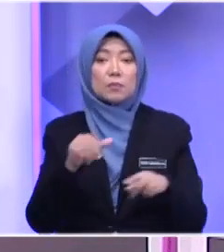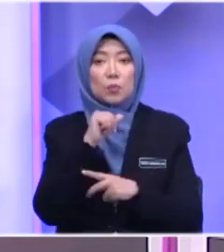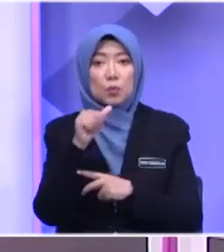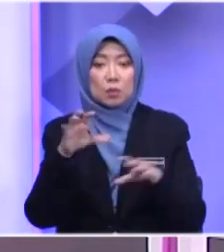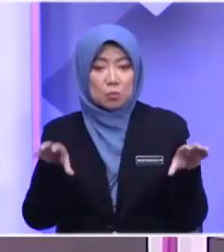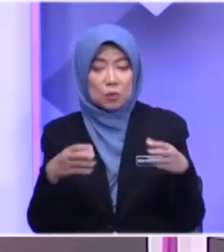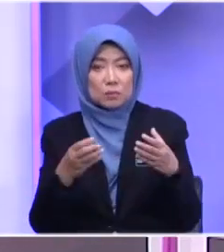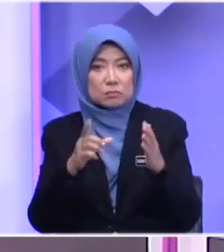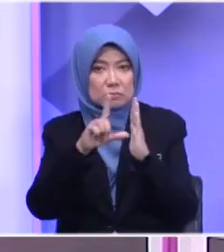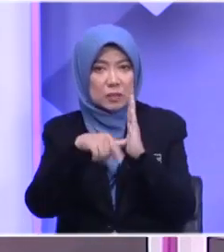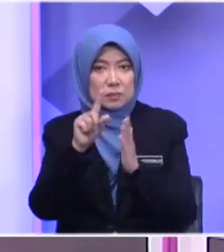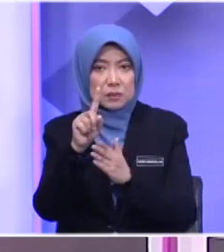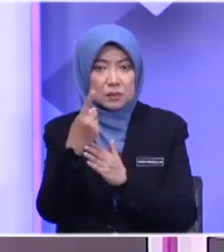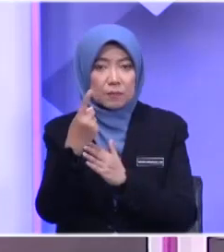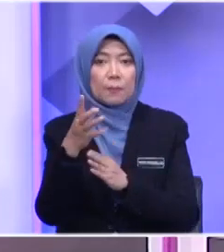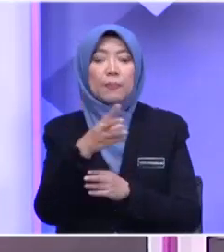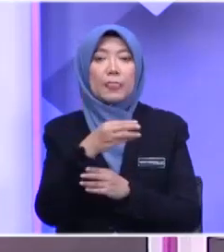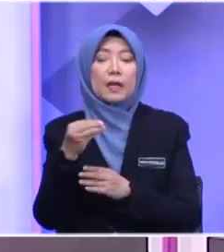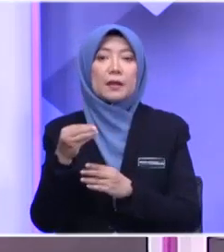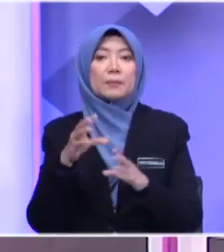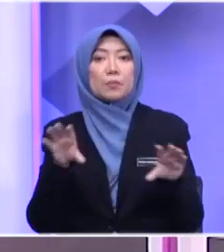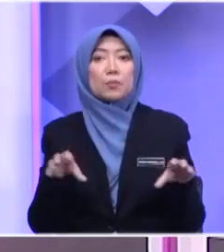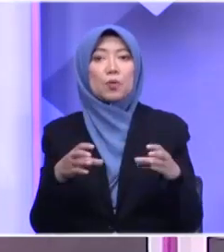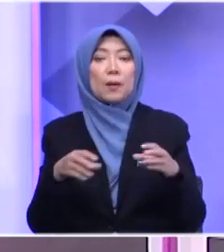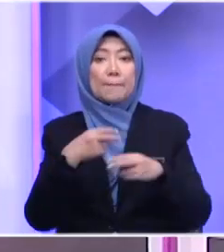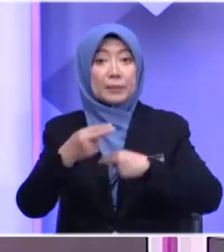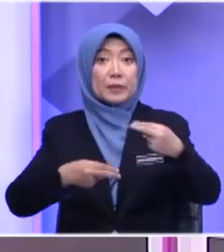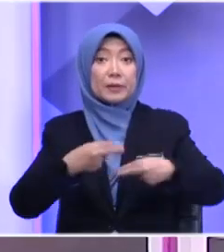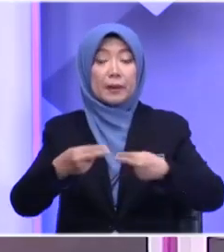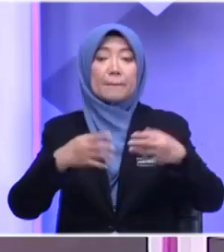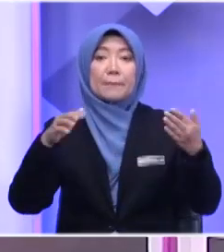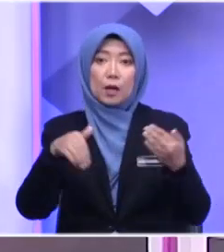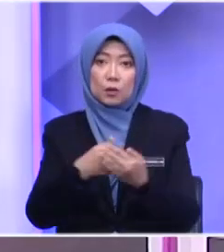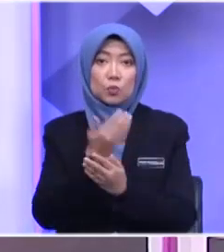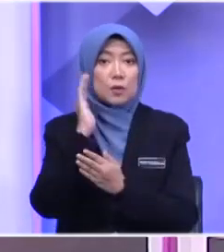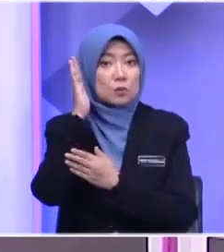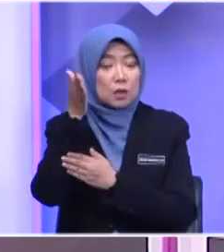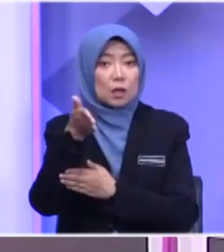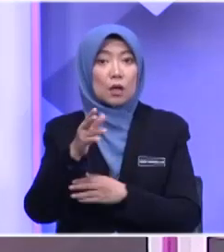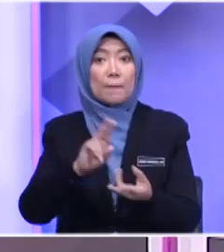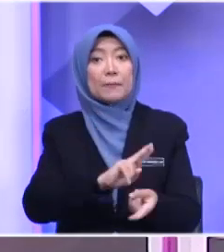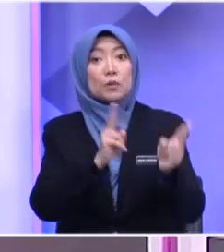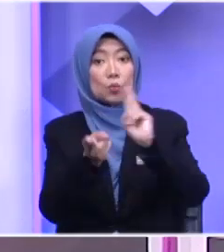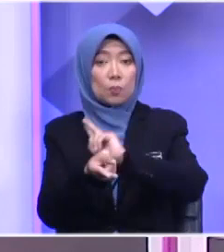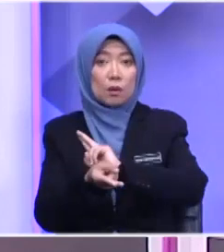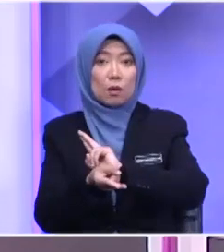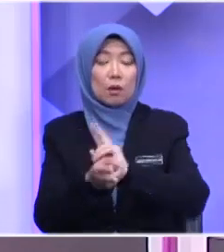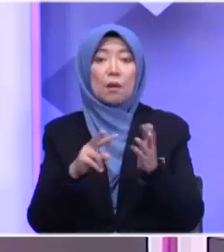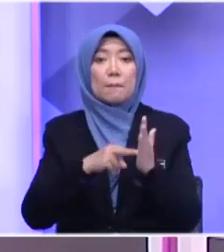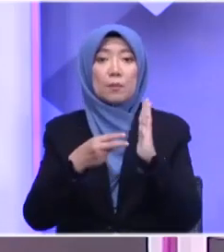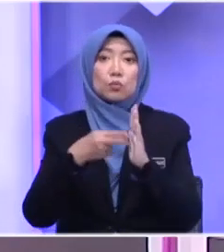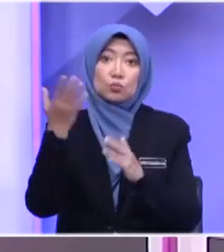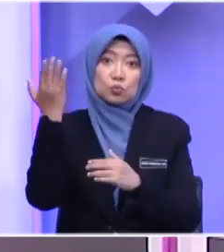hingga yang paling menarik di menutup degan baharu Vania dia akan berubah Kalau mungkin dahulu adanya